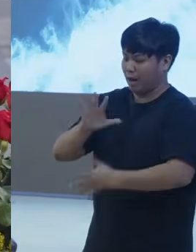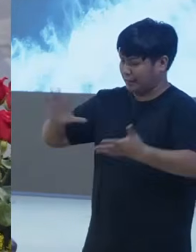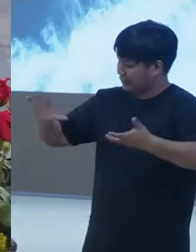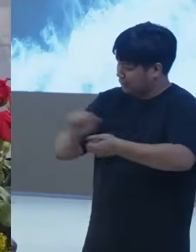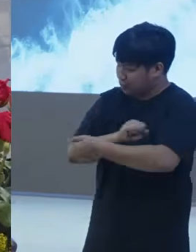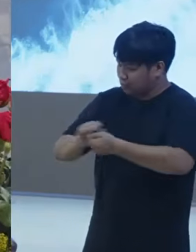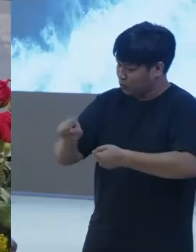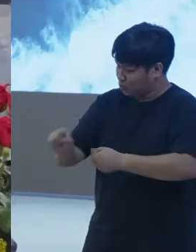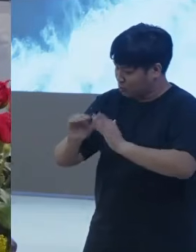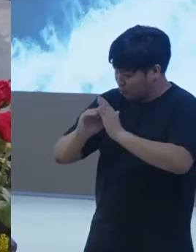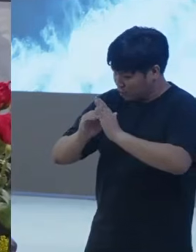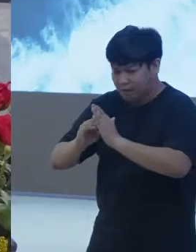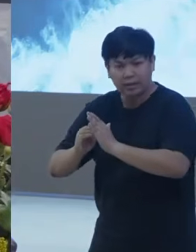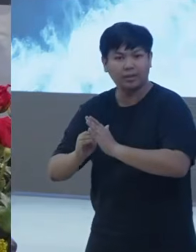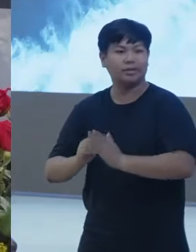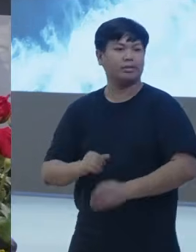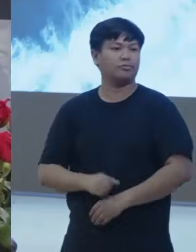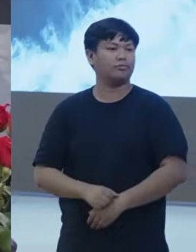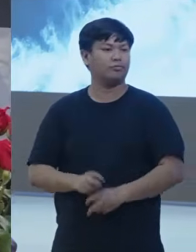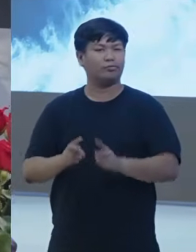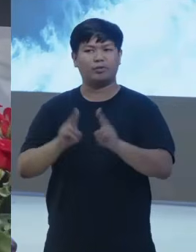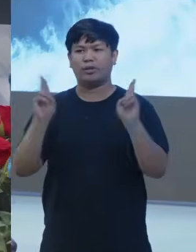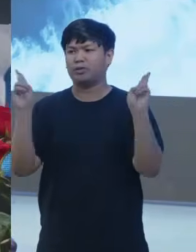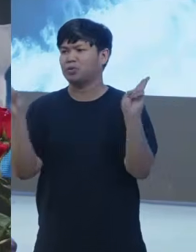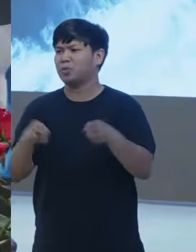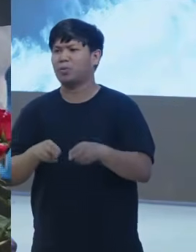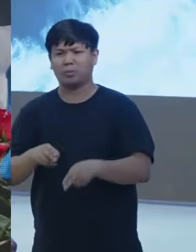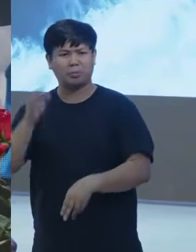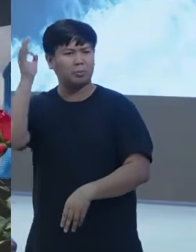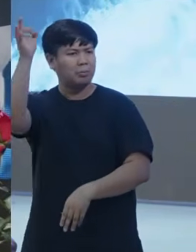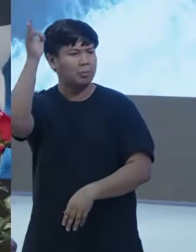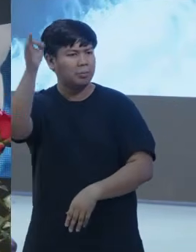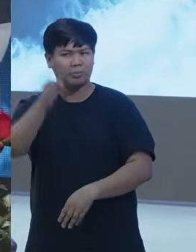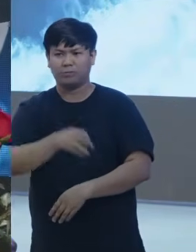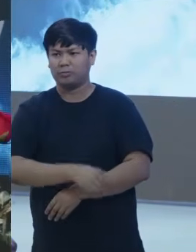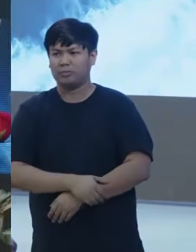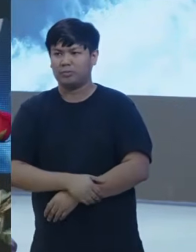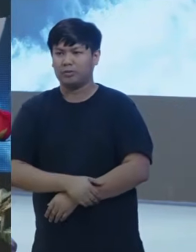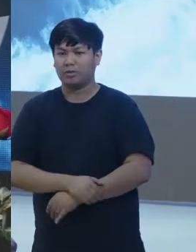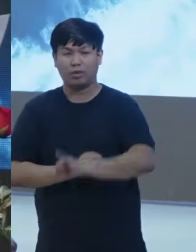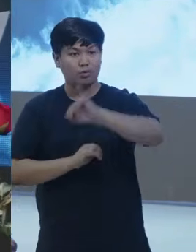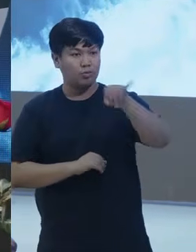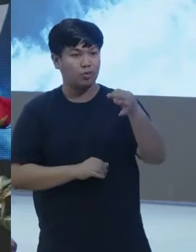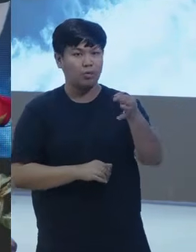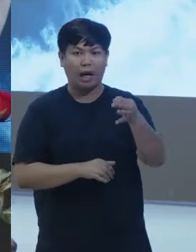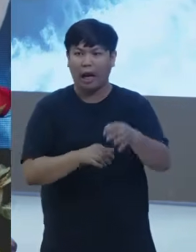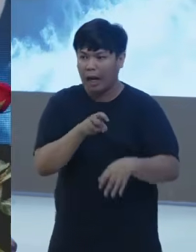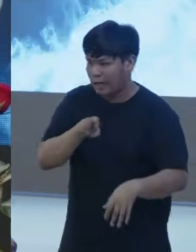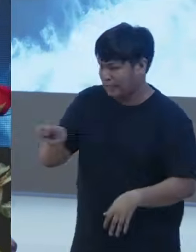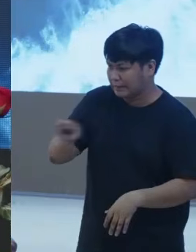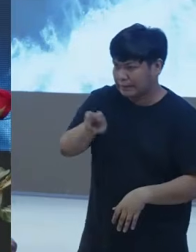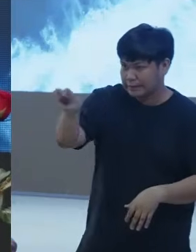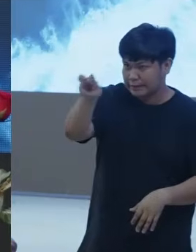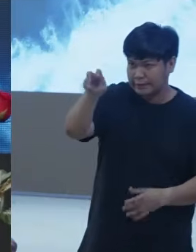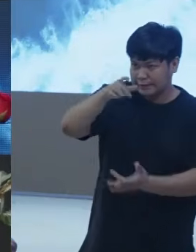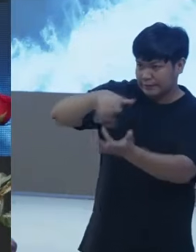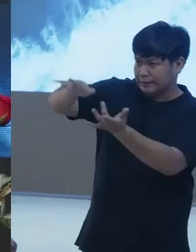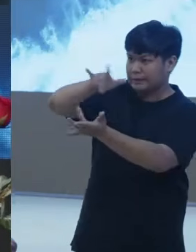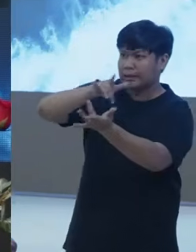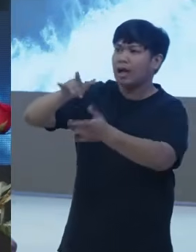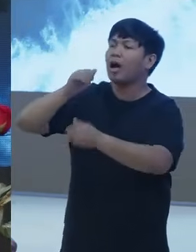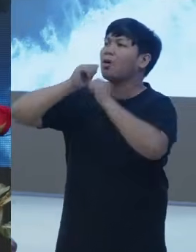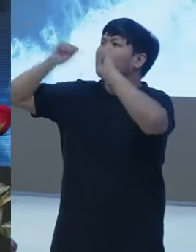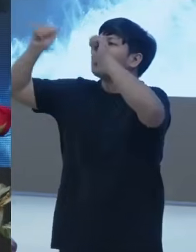Nineveh shall be overthrown." No? Siya ay nagpaikot-ikot sa lungsod ng Nineveh. Sabi nga